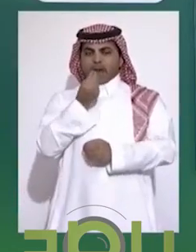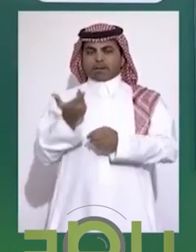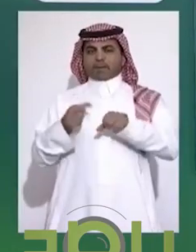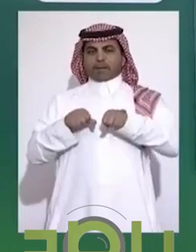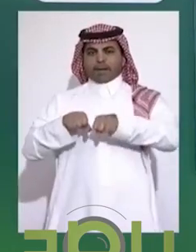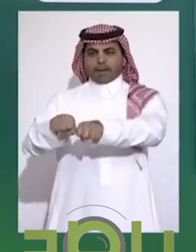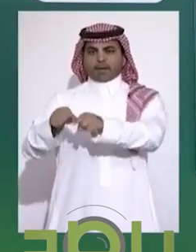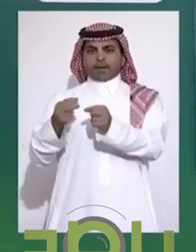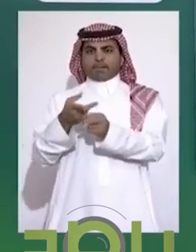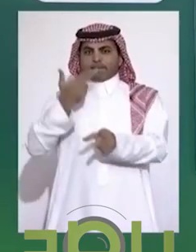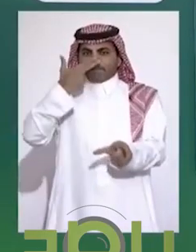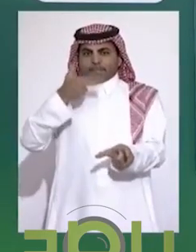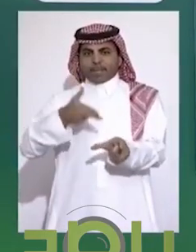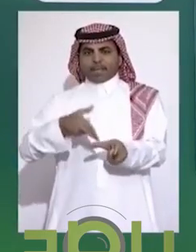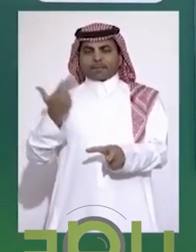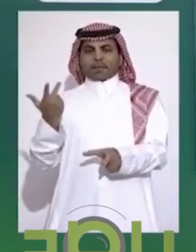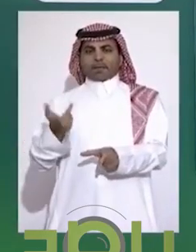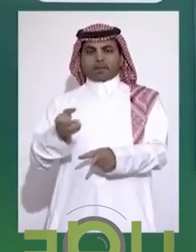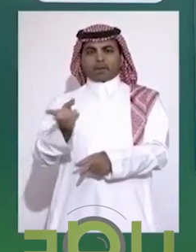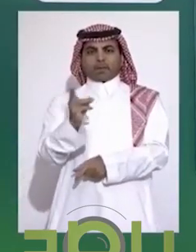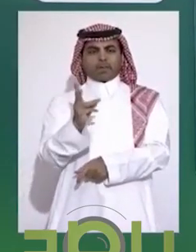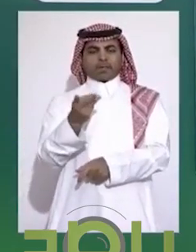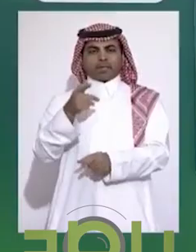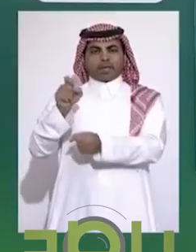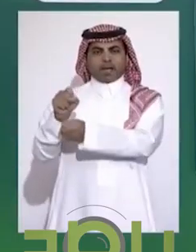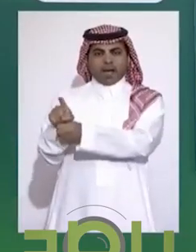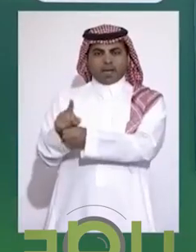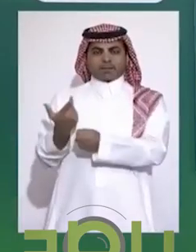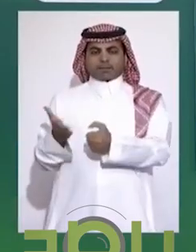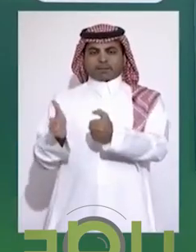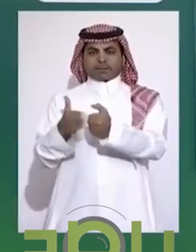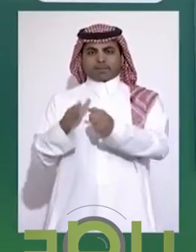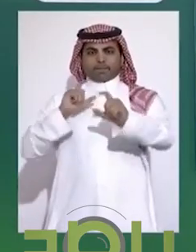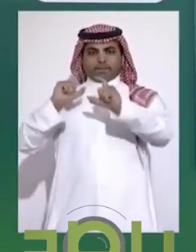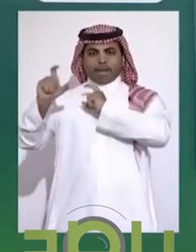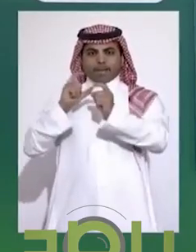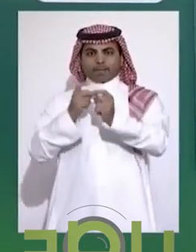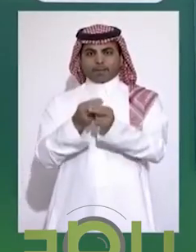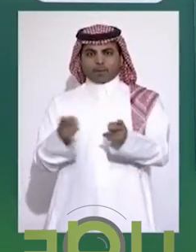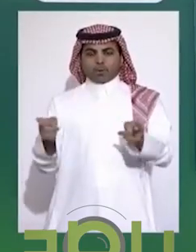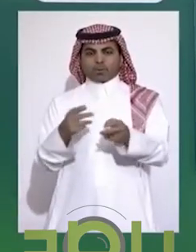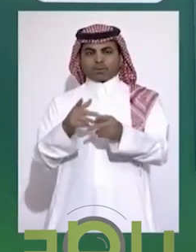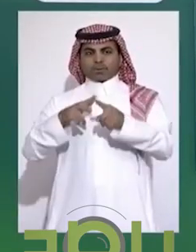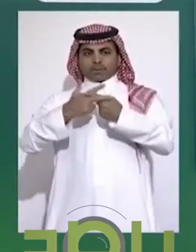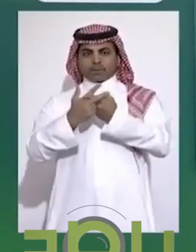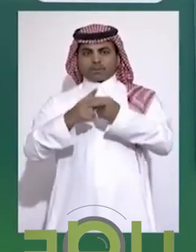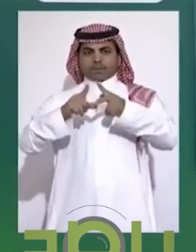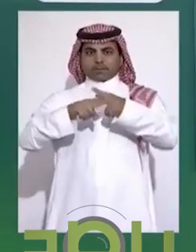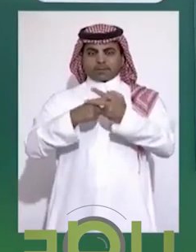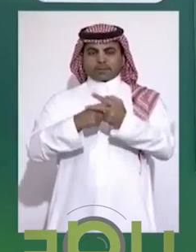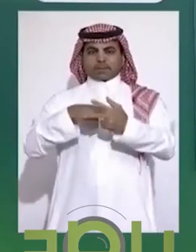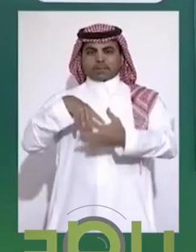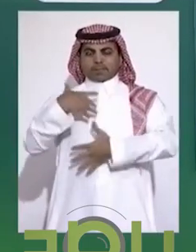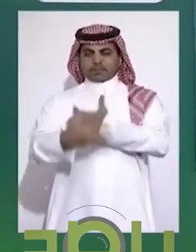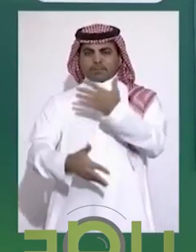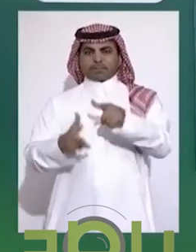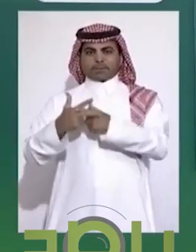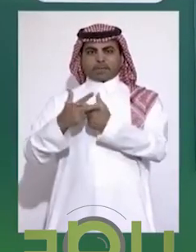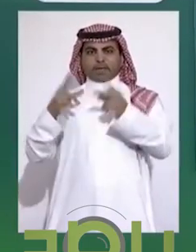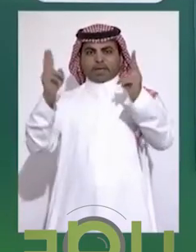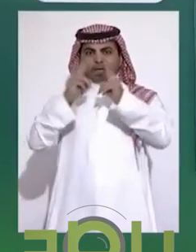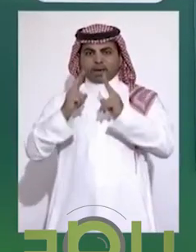التموينية ومحطات الوقود ومحلات الغاز والخدمات البنكية وأعمال الصيانة والتشغيل وفني السباكة